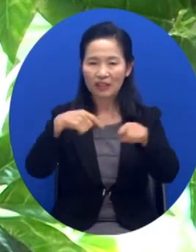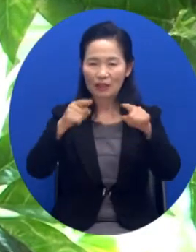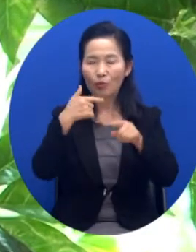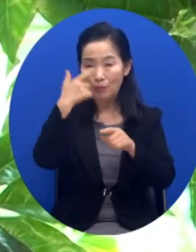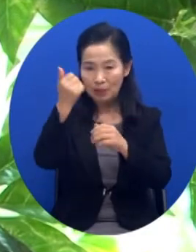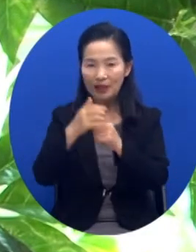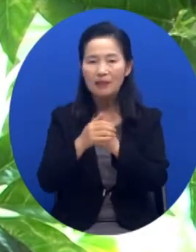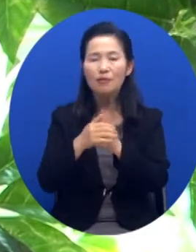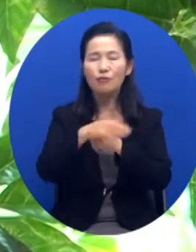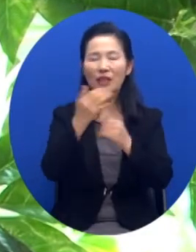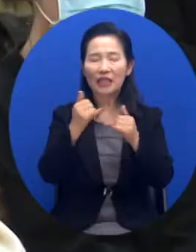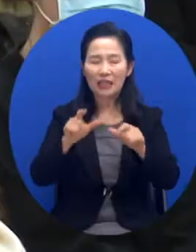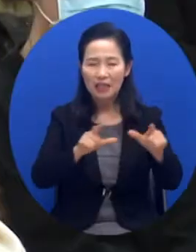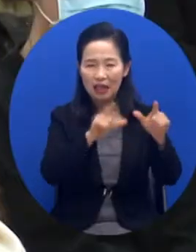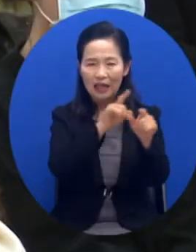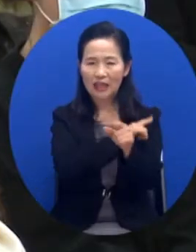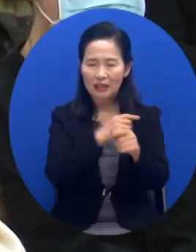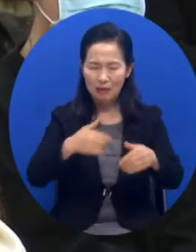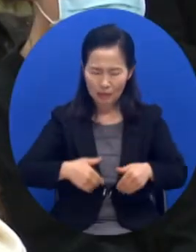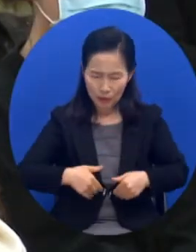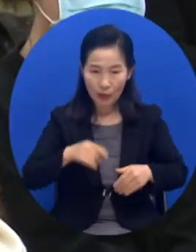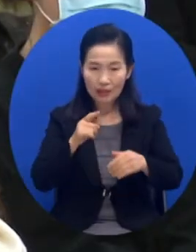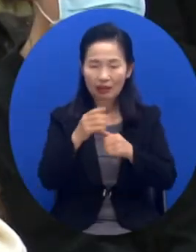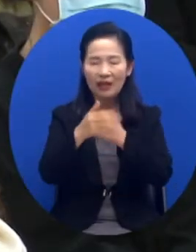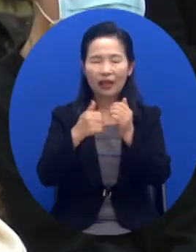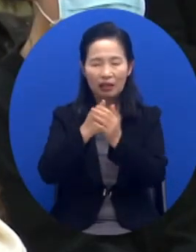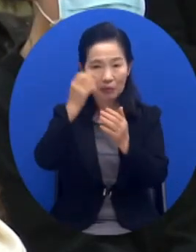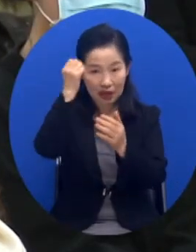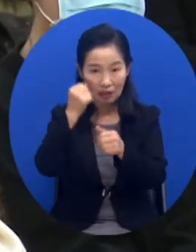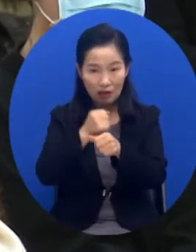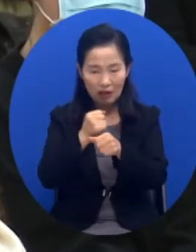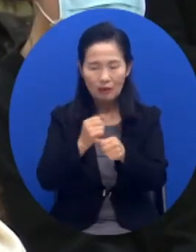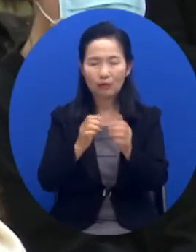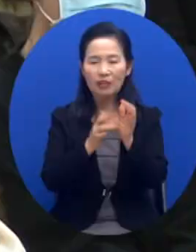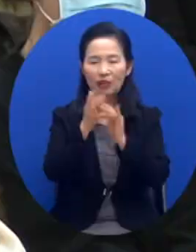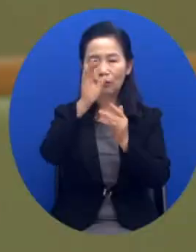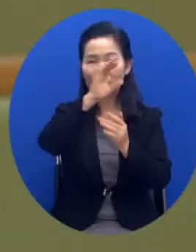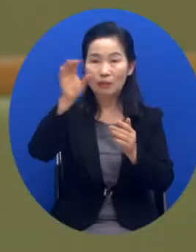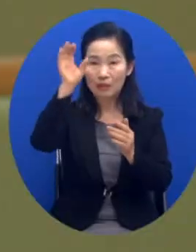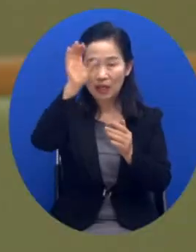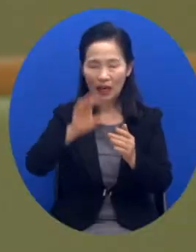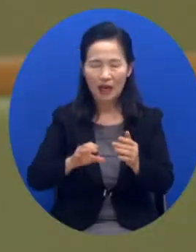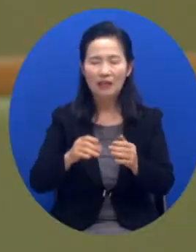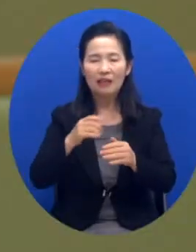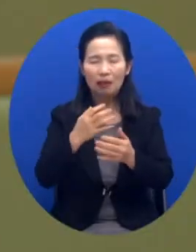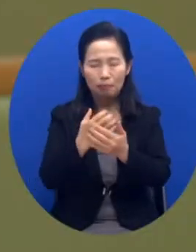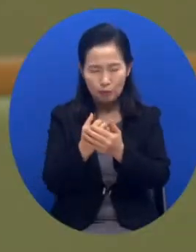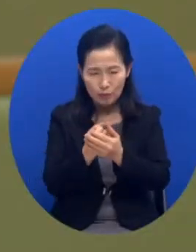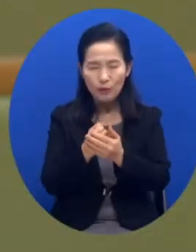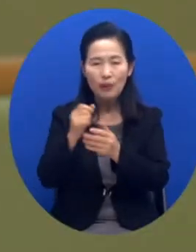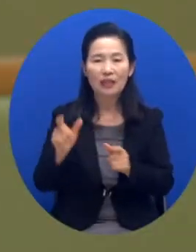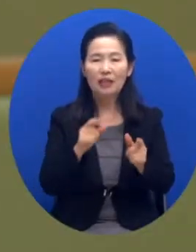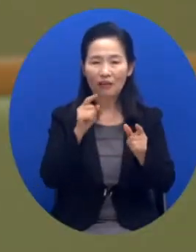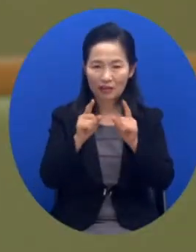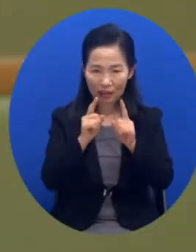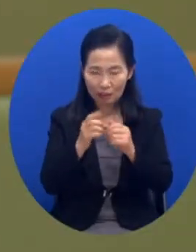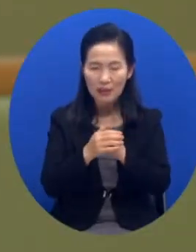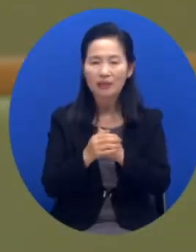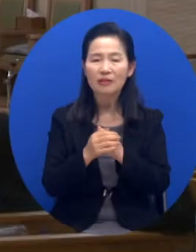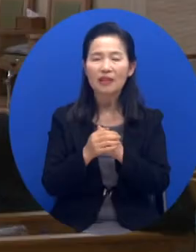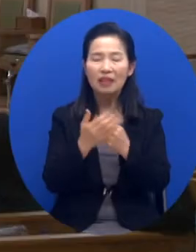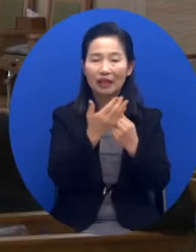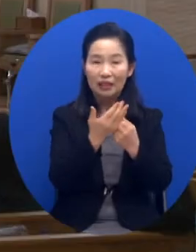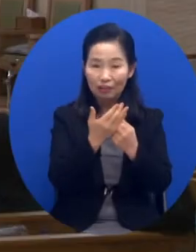가장 필요한 것은 하나님을 기억하고 예수 십자가를 가슴에 새기고 사는 것이라며 제주의 다음 세대들이